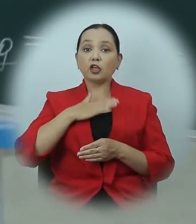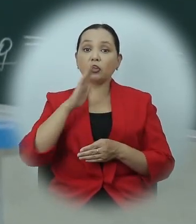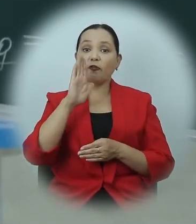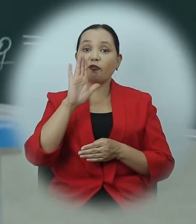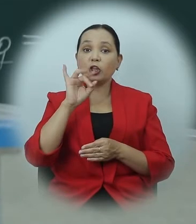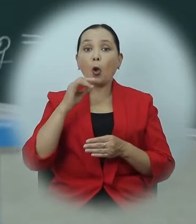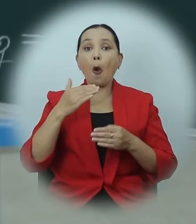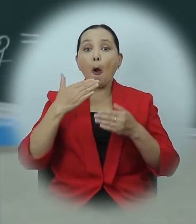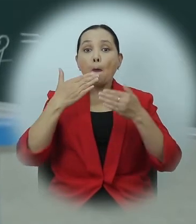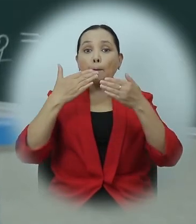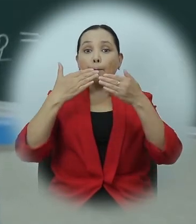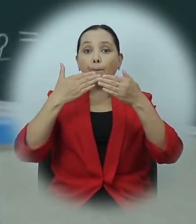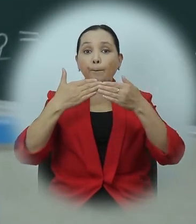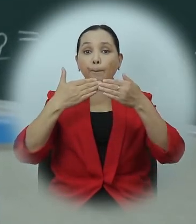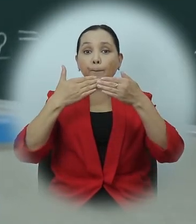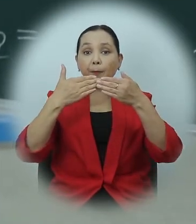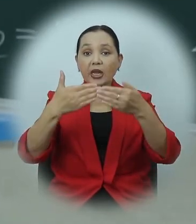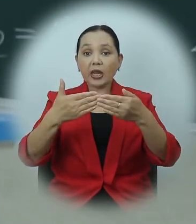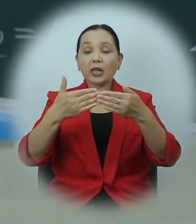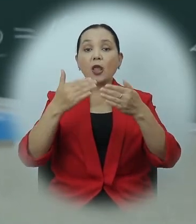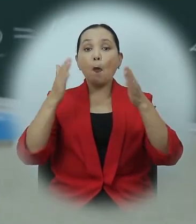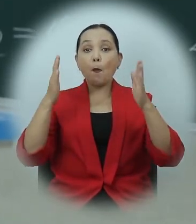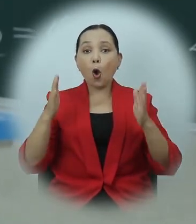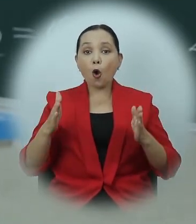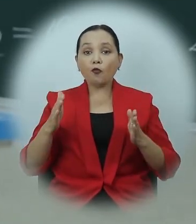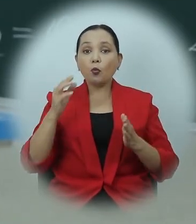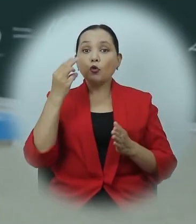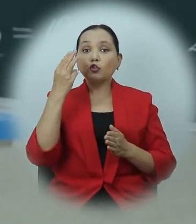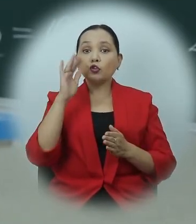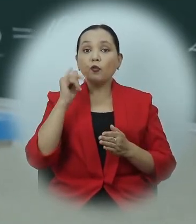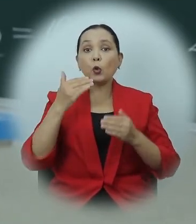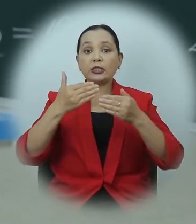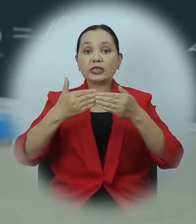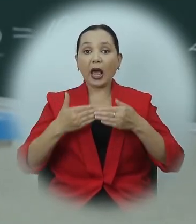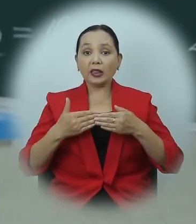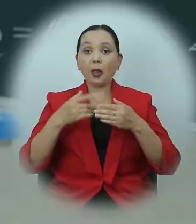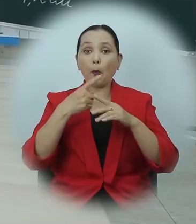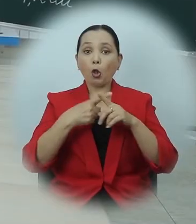по передней половинке, боковому шву и задней половинке.